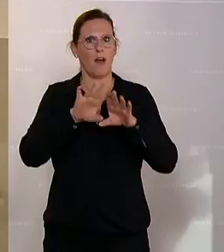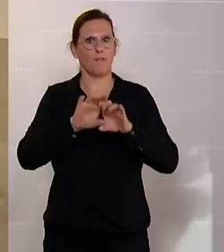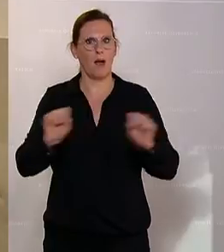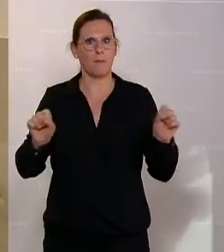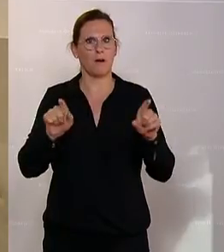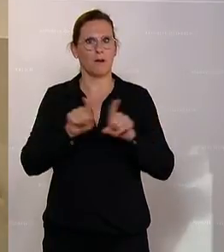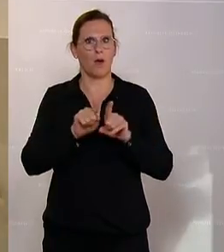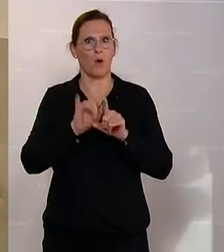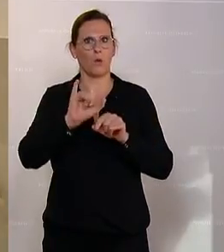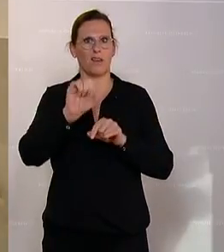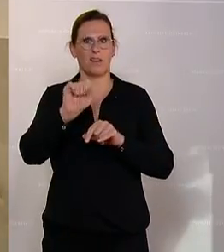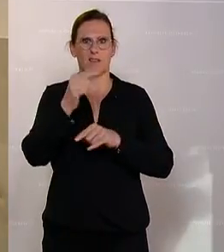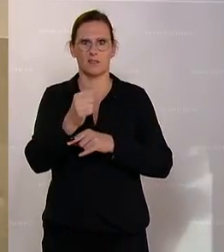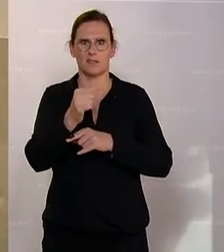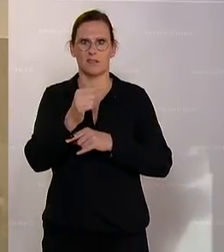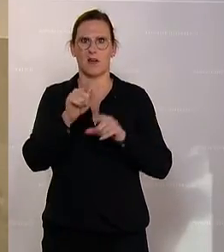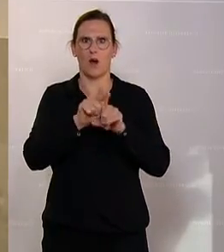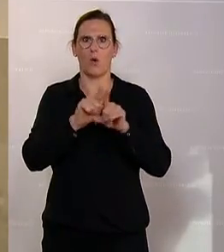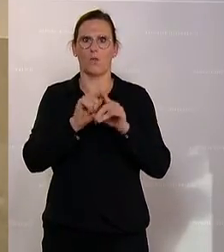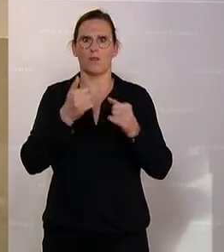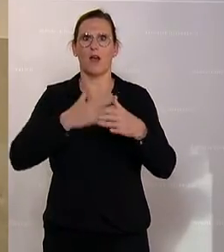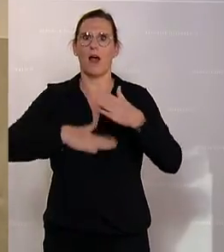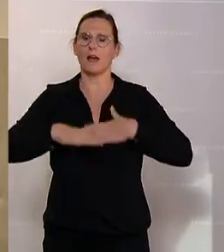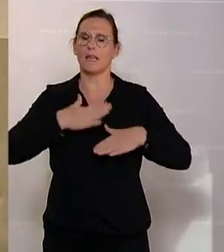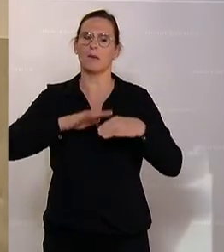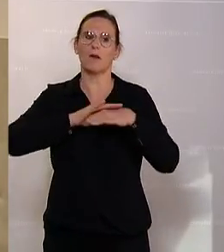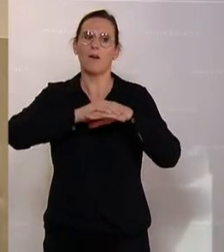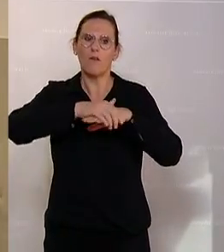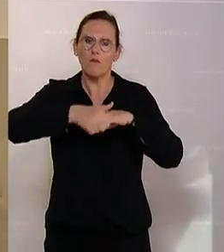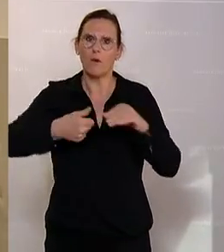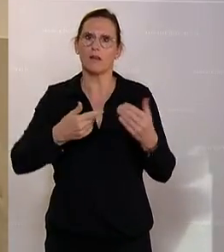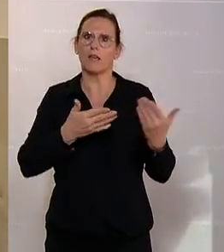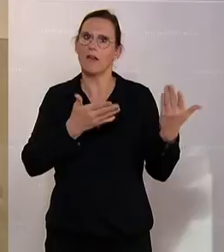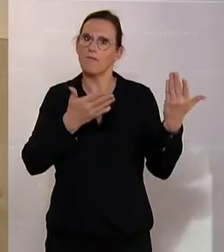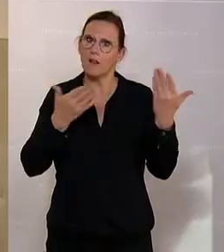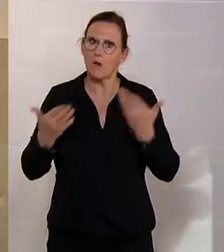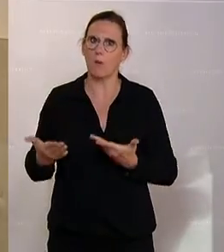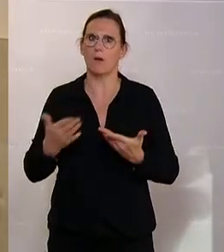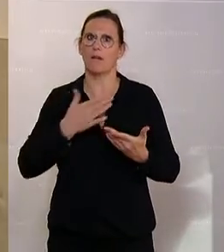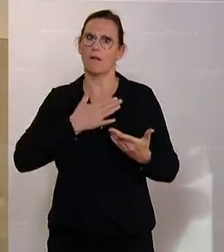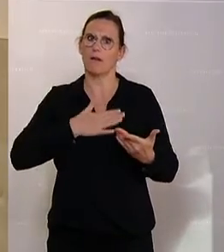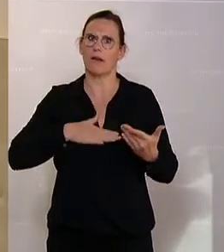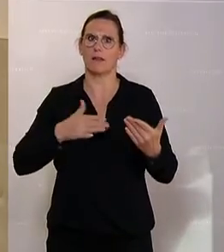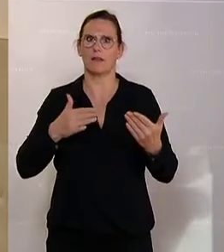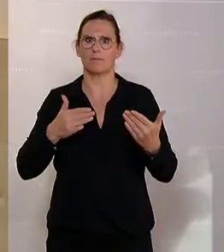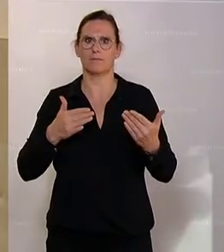ISTA, eine angenehme, freundliche, willkommene und vollkommen